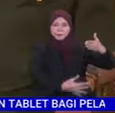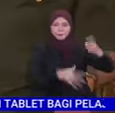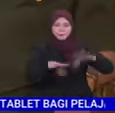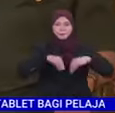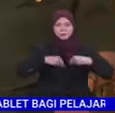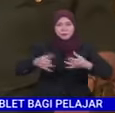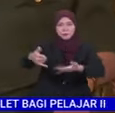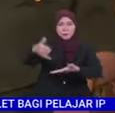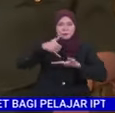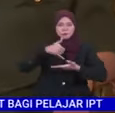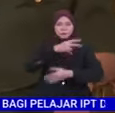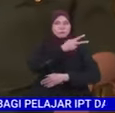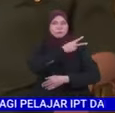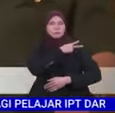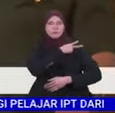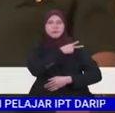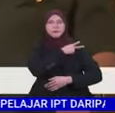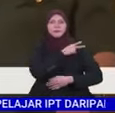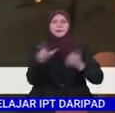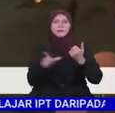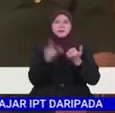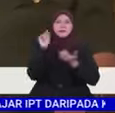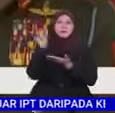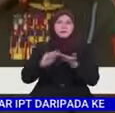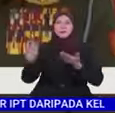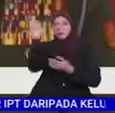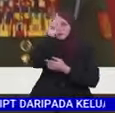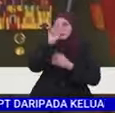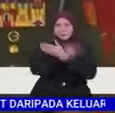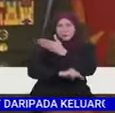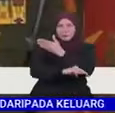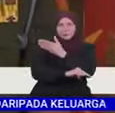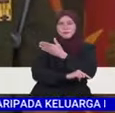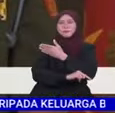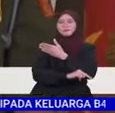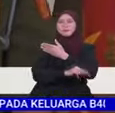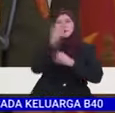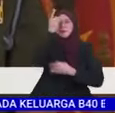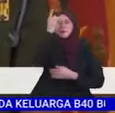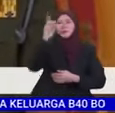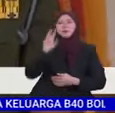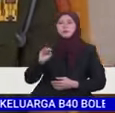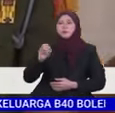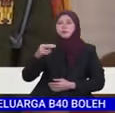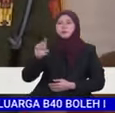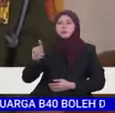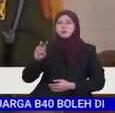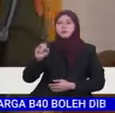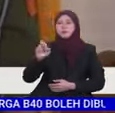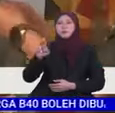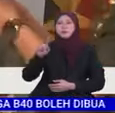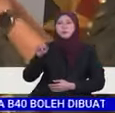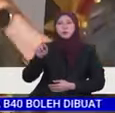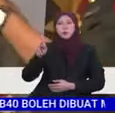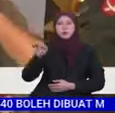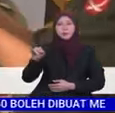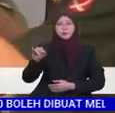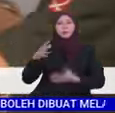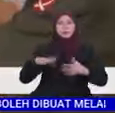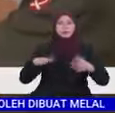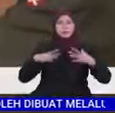Anugerah pangkat tersebut didahului oleh timbalan setiausaha kerajaan Negeri kenal Dato Sri Muhammad Abubakar Marzuki yang telah